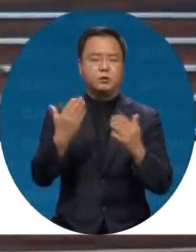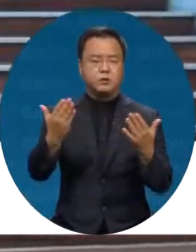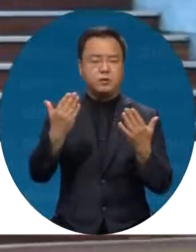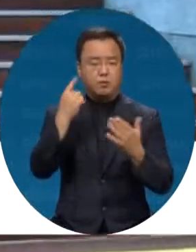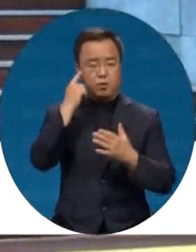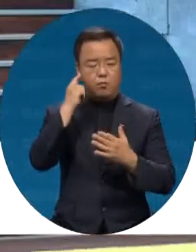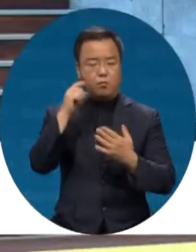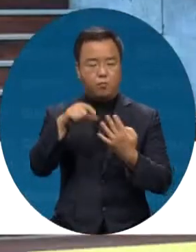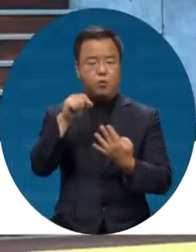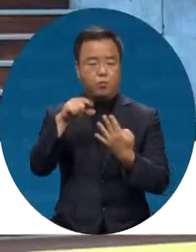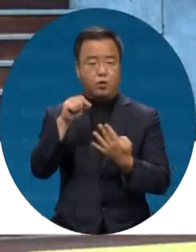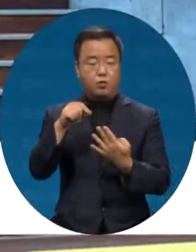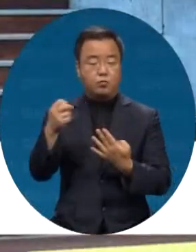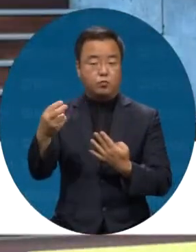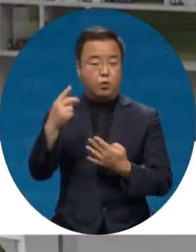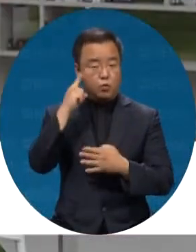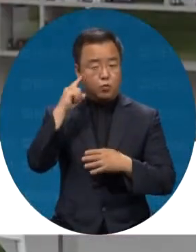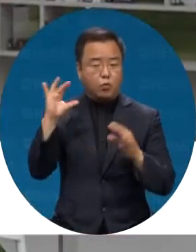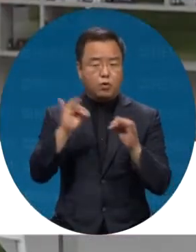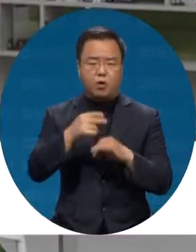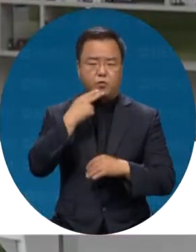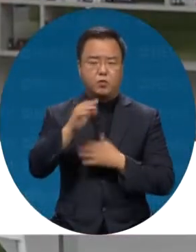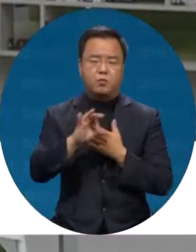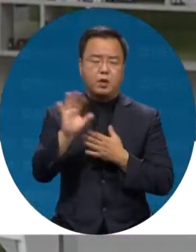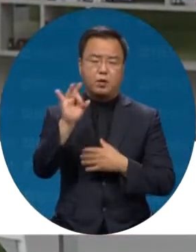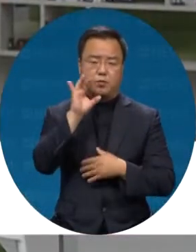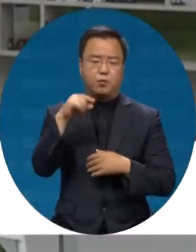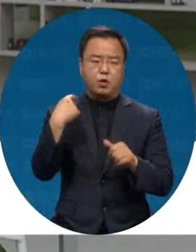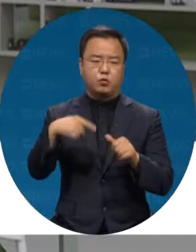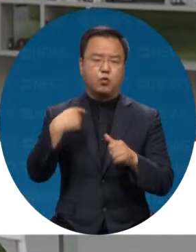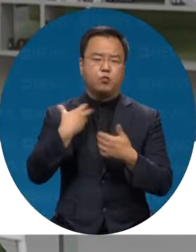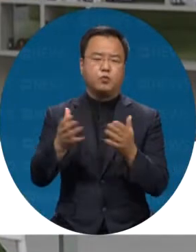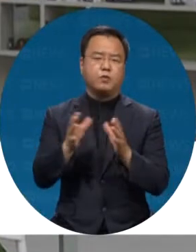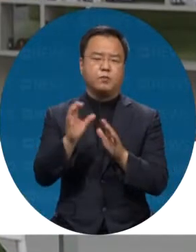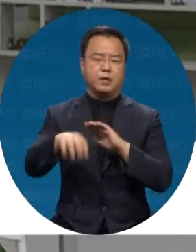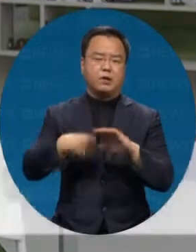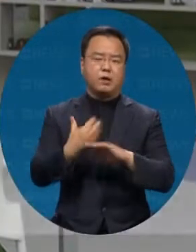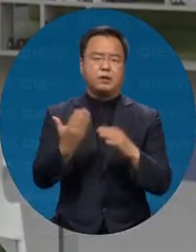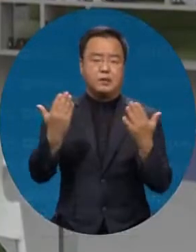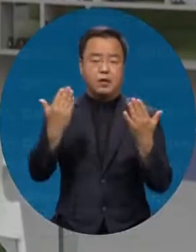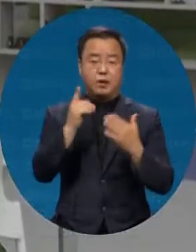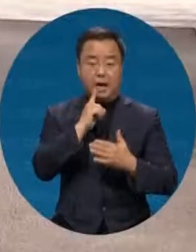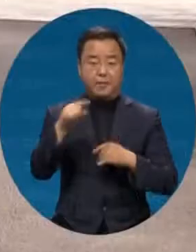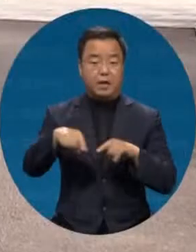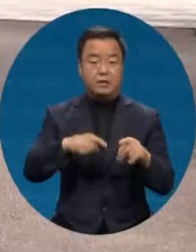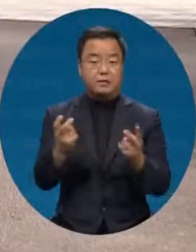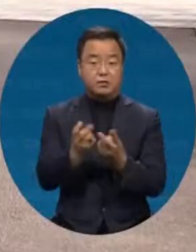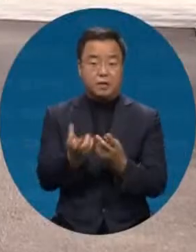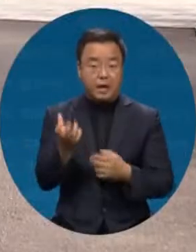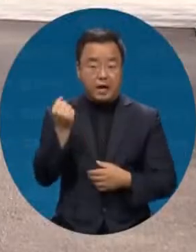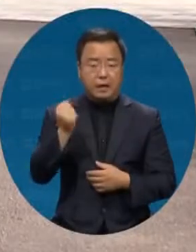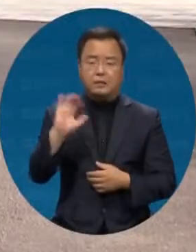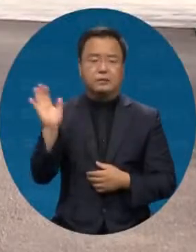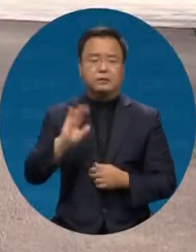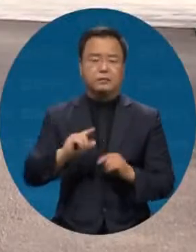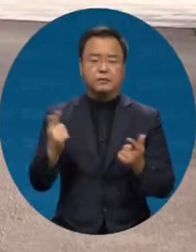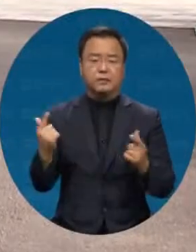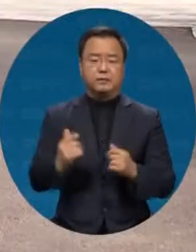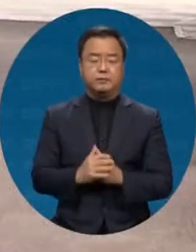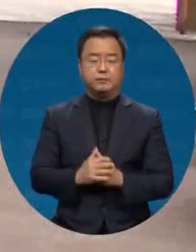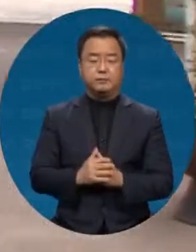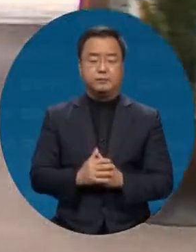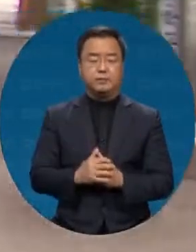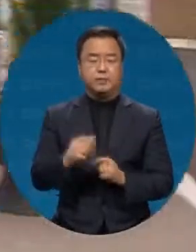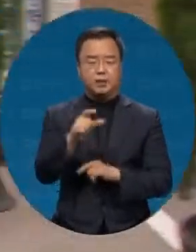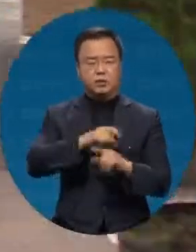혁신학교로 할 수도 없고 그래도 교육부는 셔츠 낚이는 정책을 가지고 있지 않아요 네게 또 깊이 들여다보면